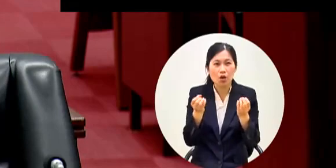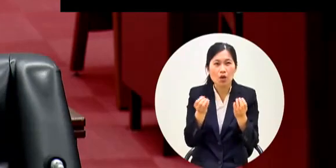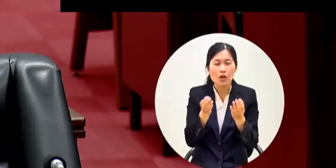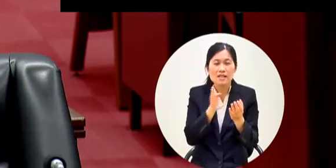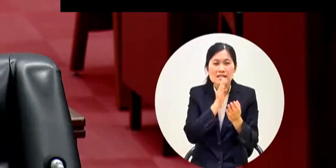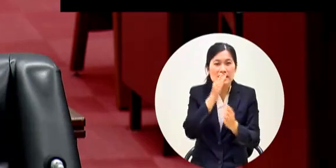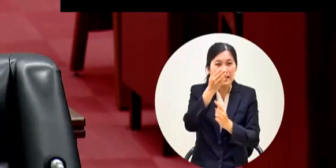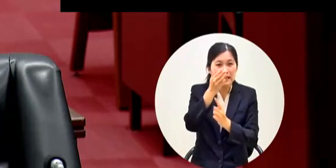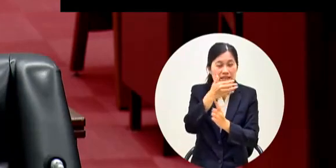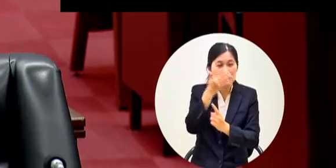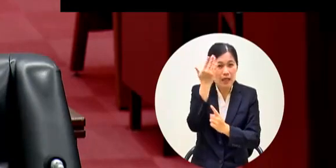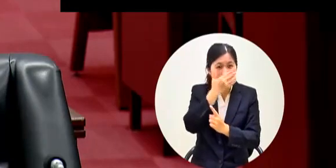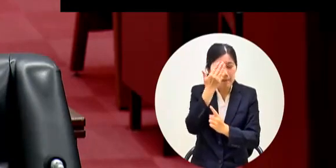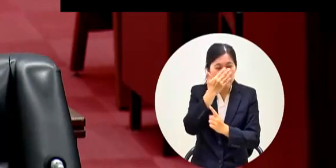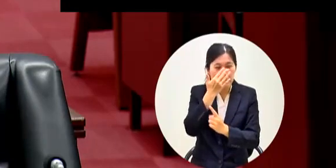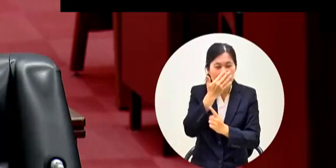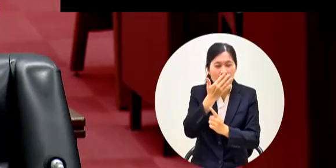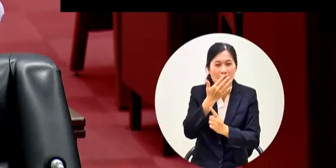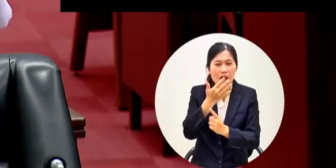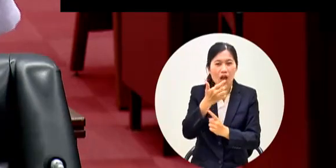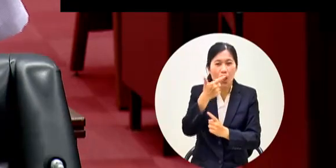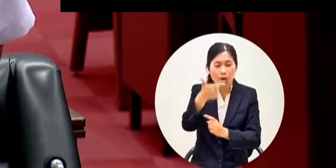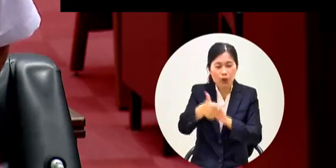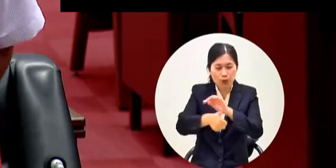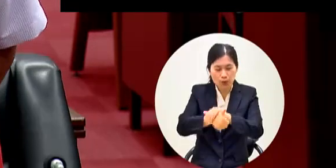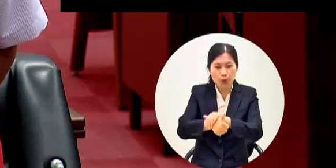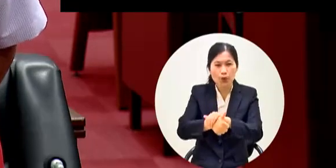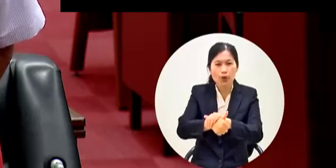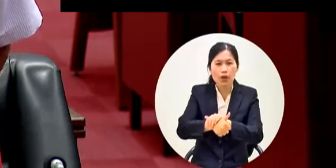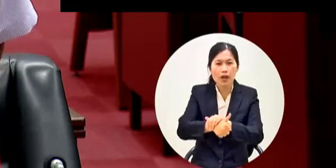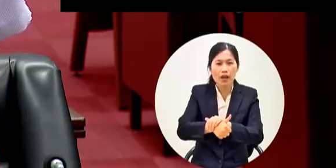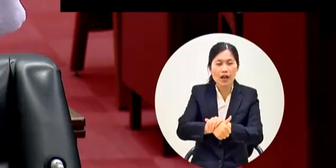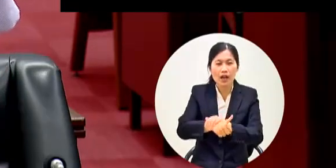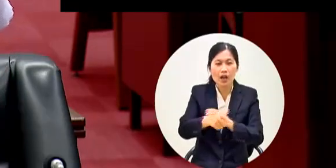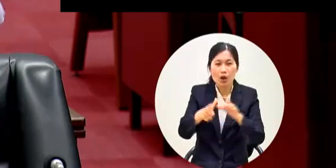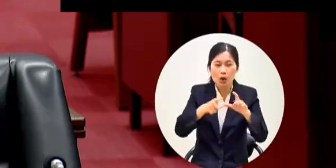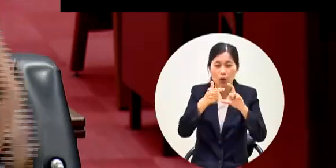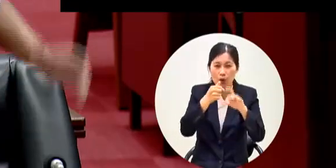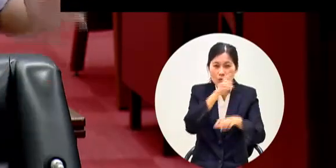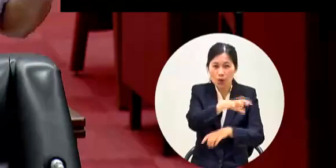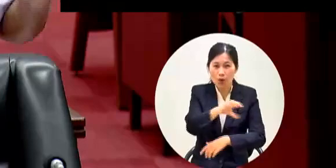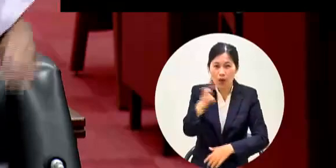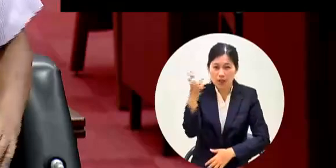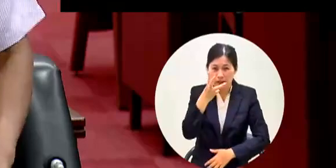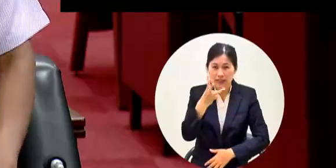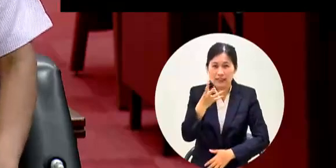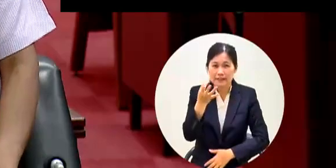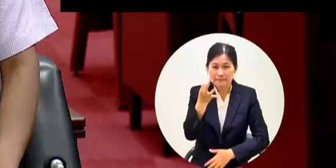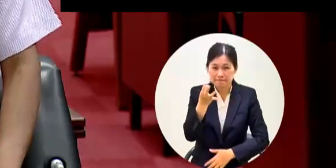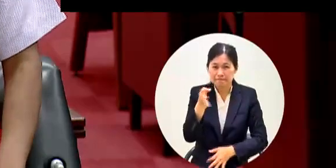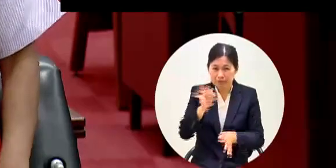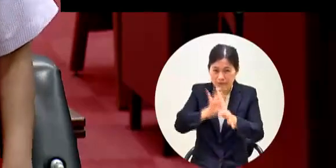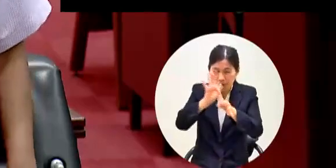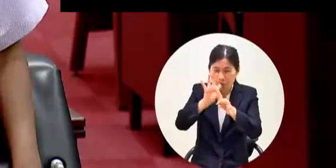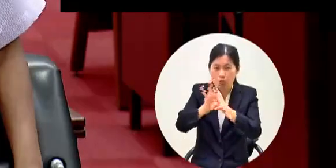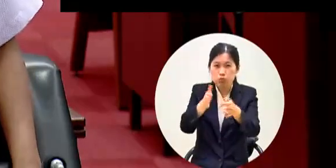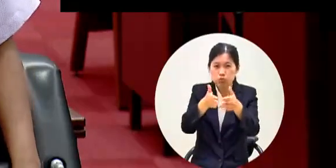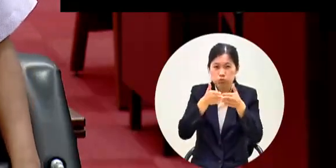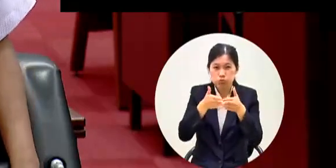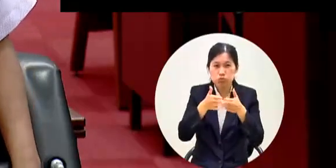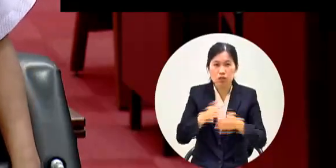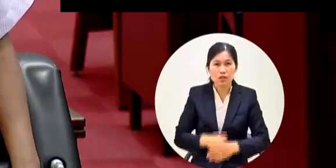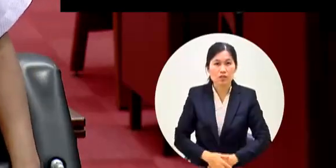要有胆识啊，不要再编那个4500万的本预算，好好的把我们后花